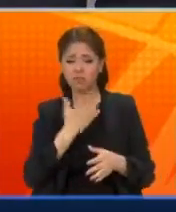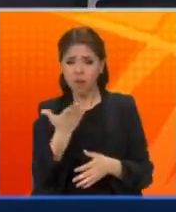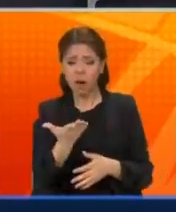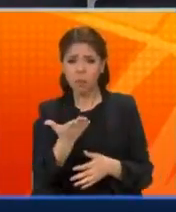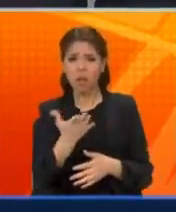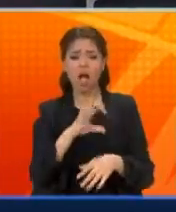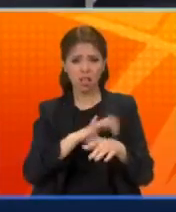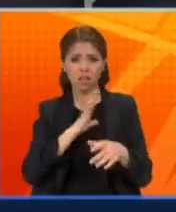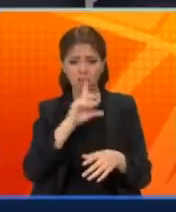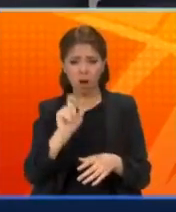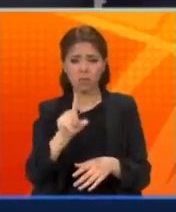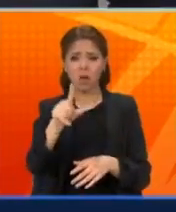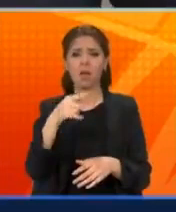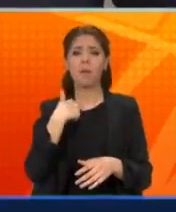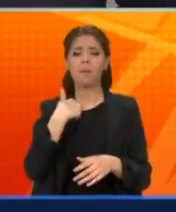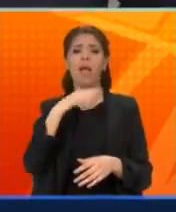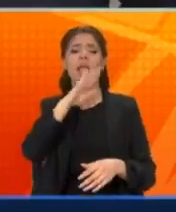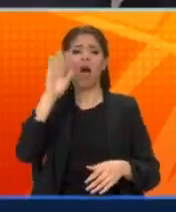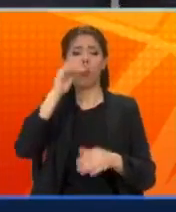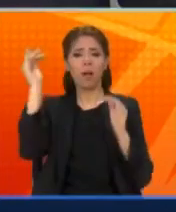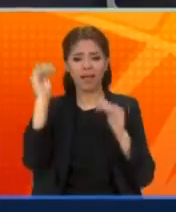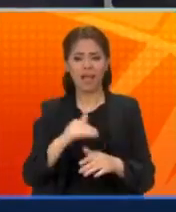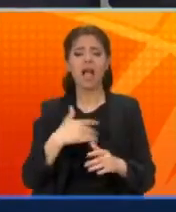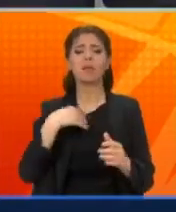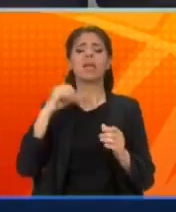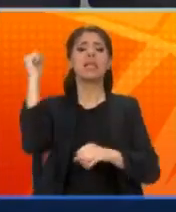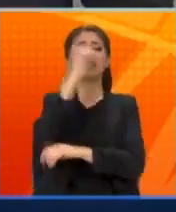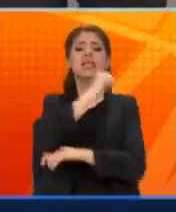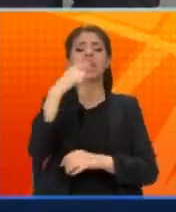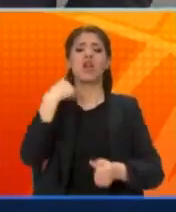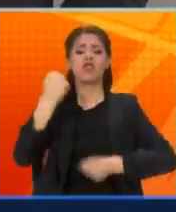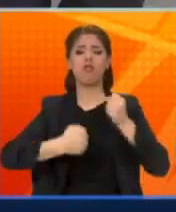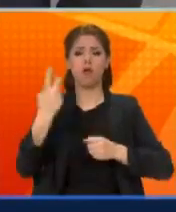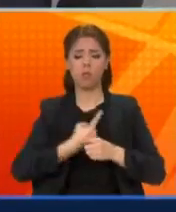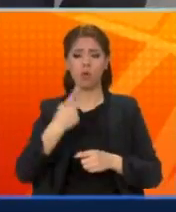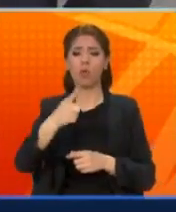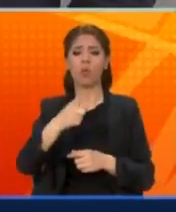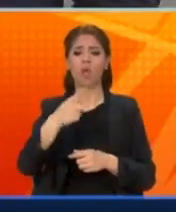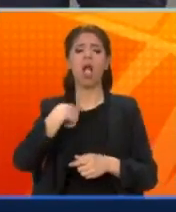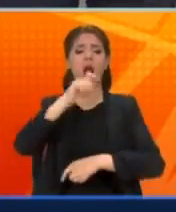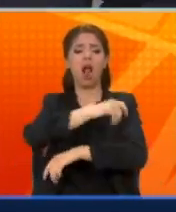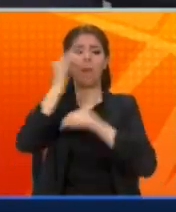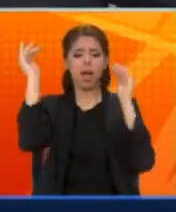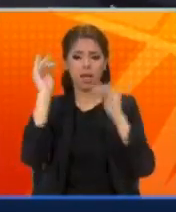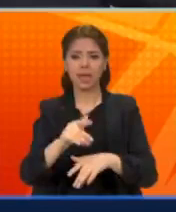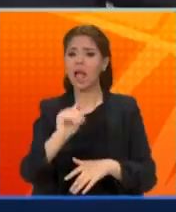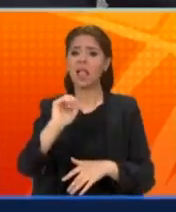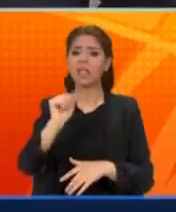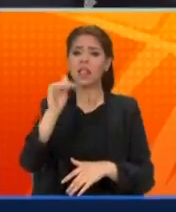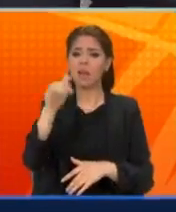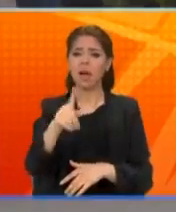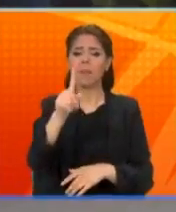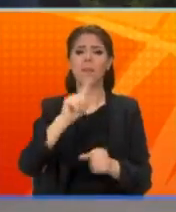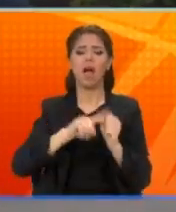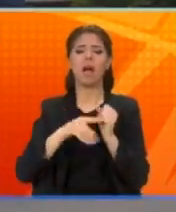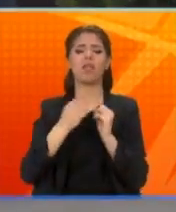neden geldiniz? Ben yurt dışından geliyorum, tır şoförüyüm kendim. Tam emin olmak için geldim buraya. Hangi ülkeden geliyorsunuz? Almanya. Kaç gün oldu geleli? Bir